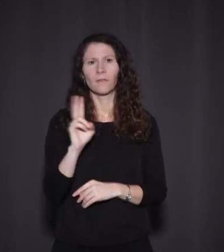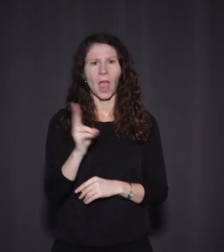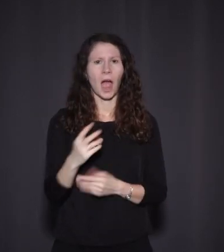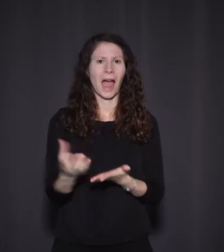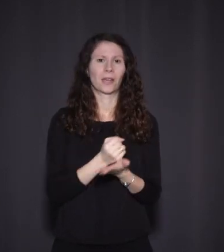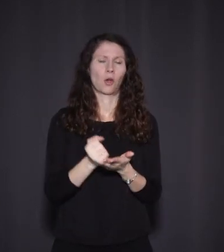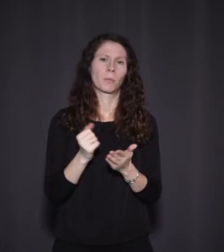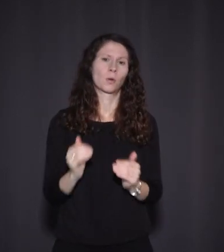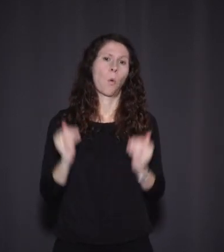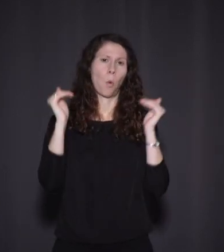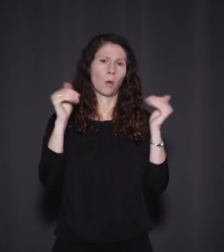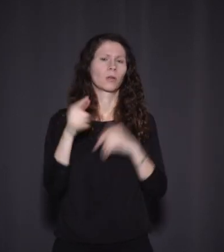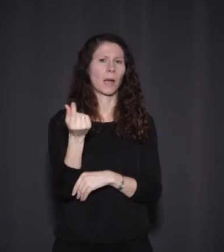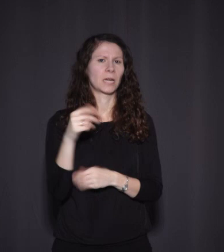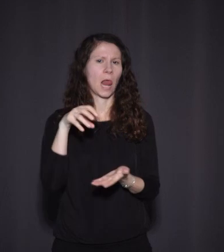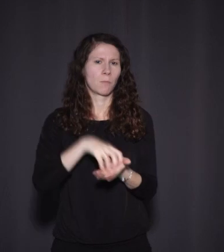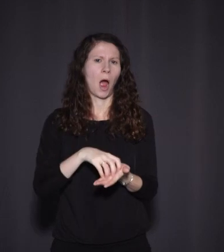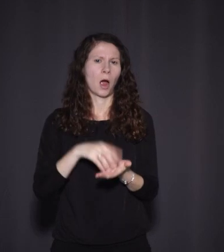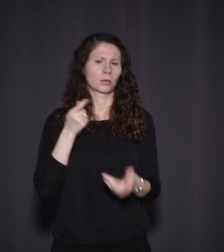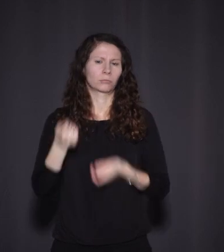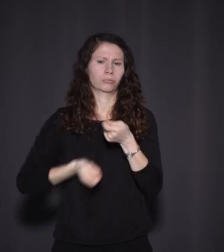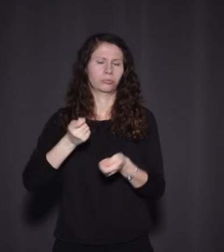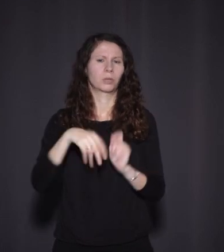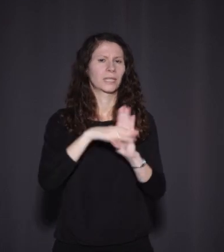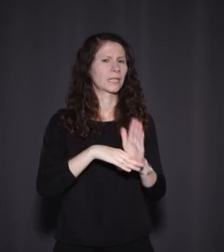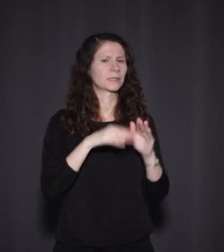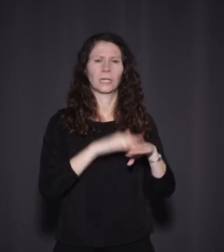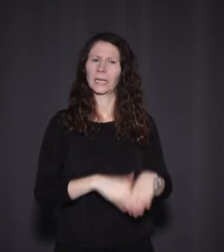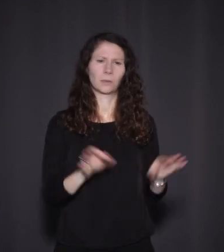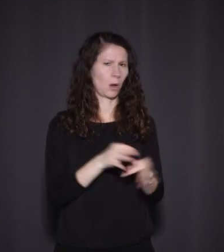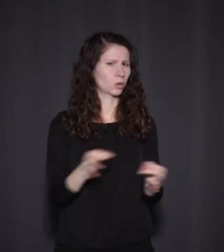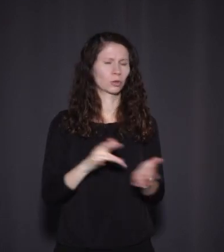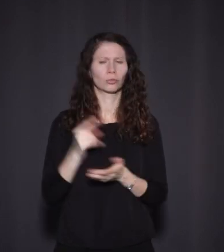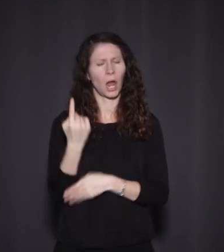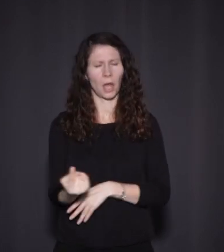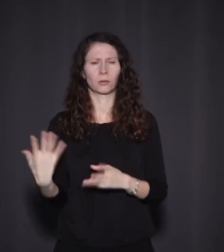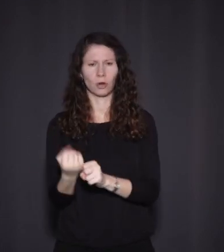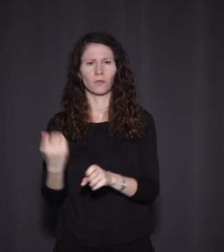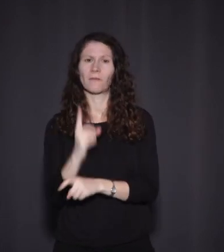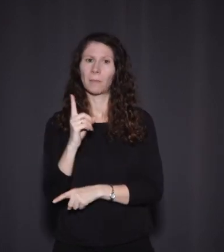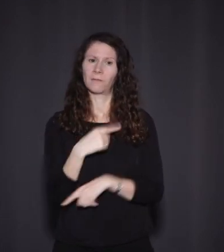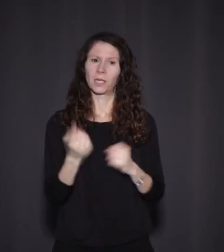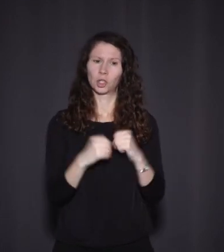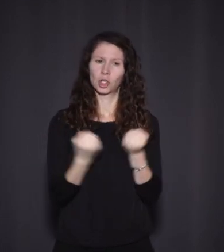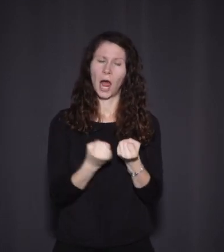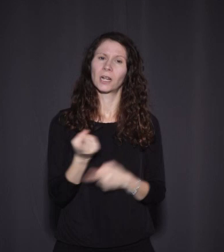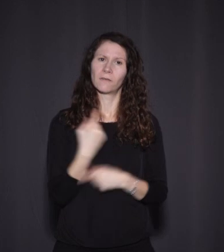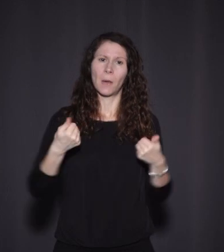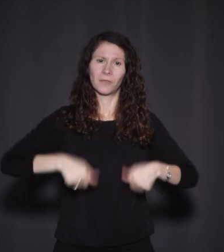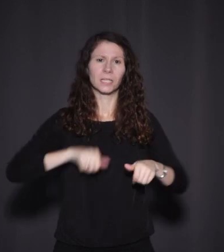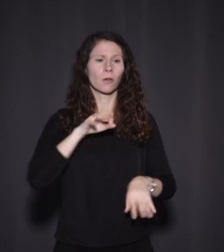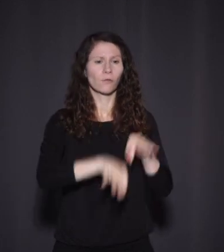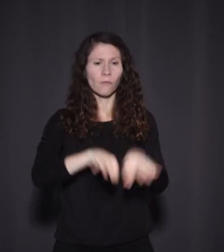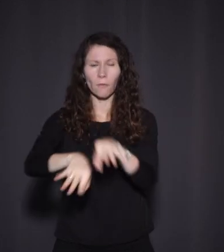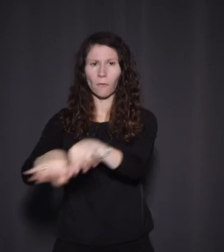Einkommen hat, kann am Kapitalmarkt, der braucht auch die gesetzliche Rente nicht, der kriegt das alles so hin. Aber als Staat haben wir natürlich eine Fürsorgepflicht auch für